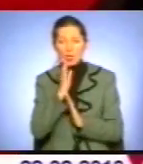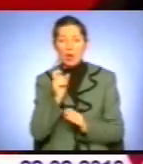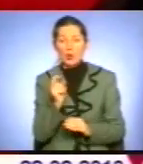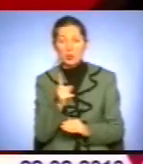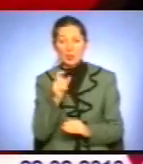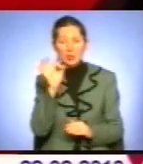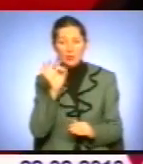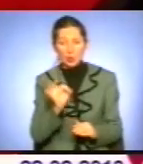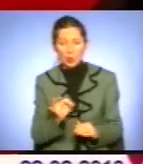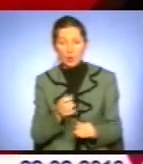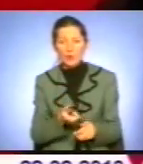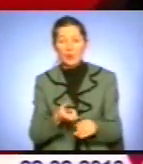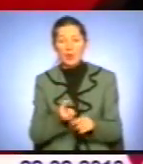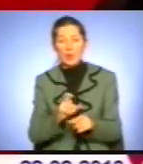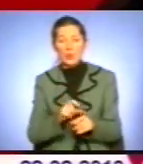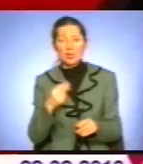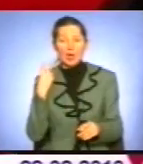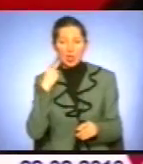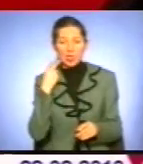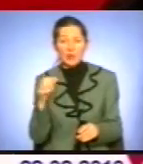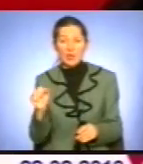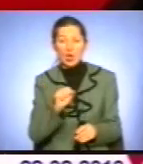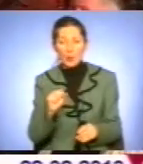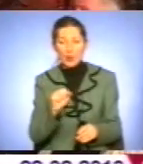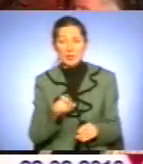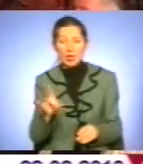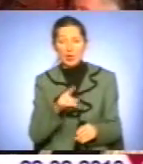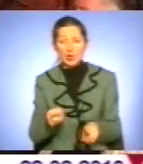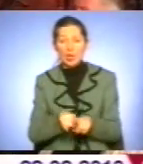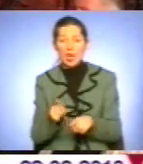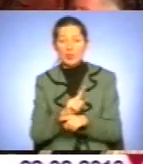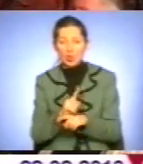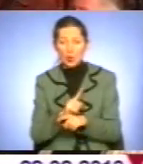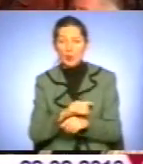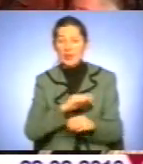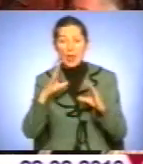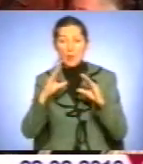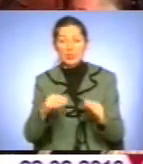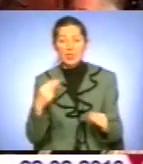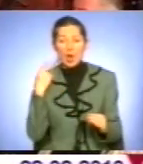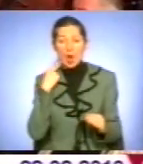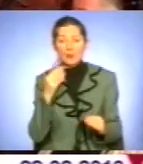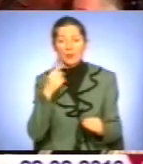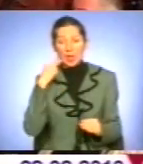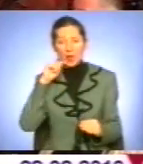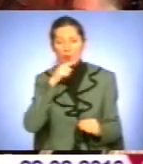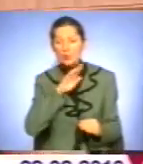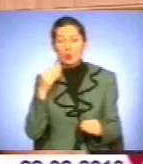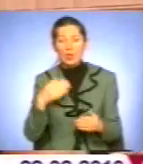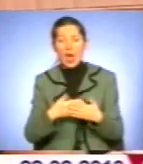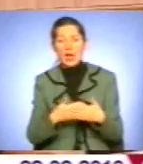11%. Найбільше боржників у Теребовлянському районі та Тернополі. Не погасили заборгованість і на економічно неактивних